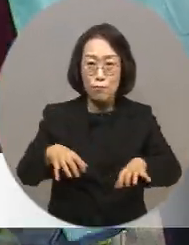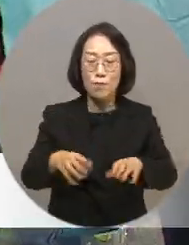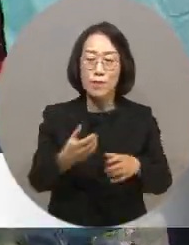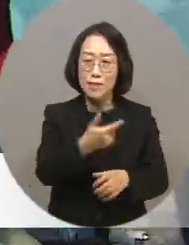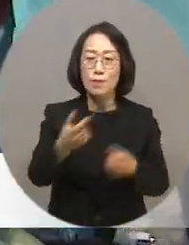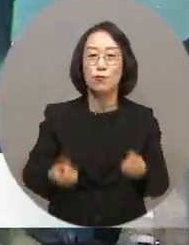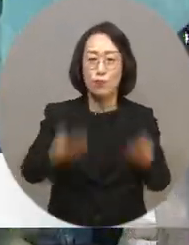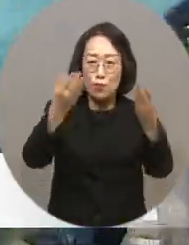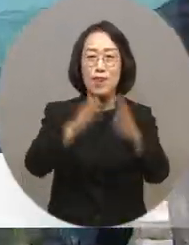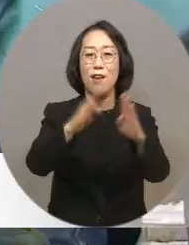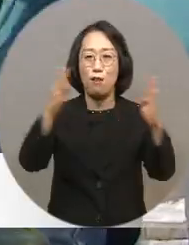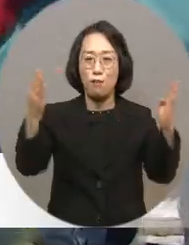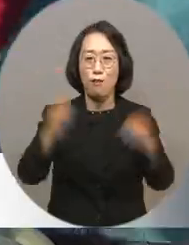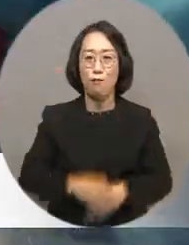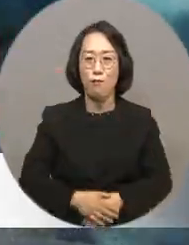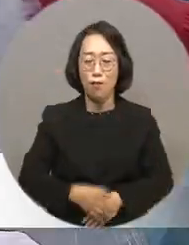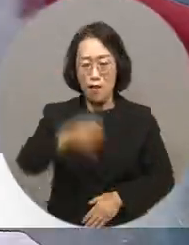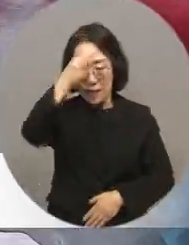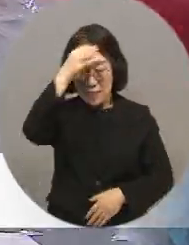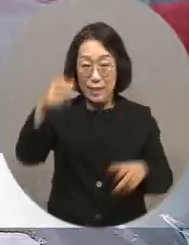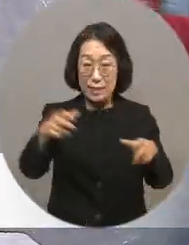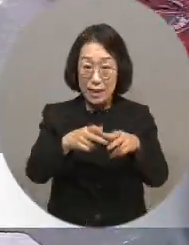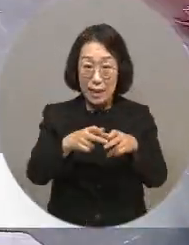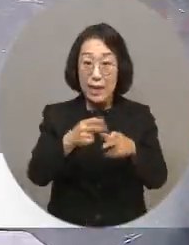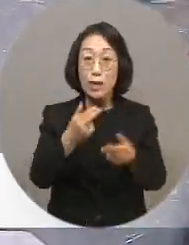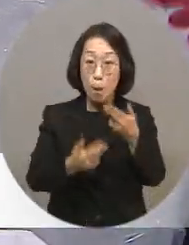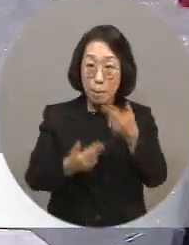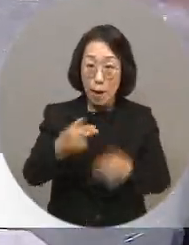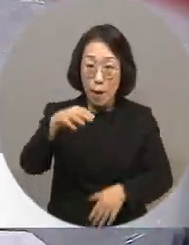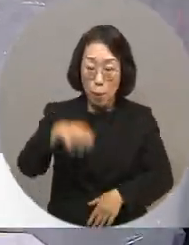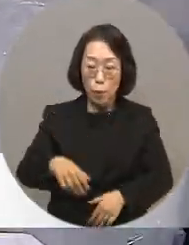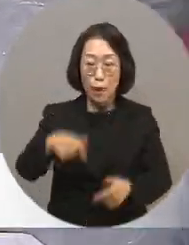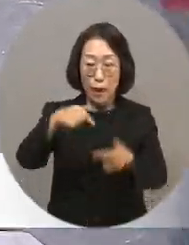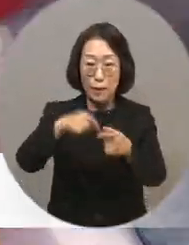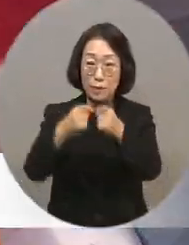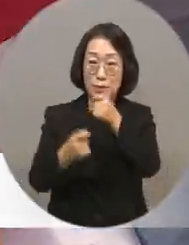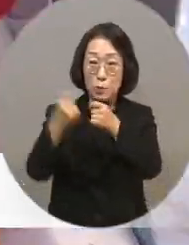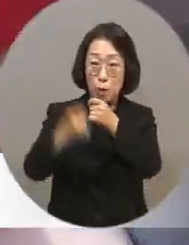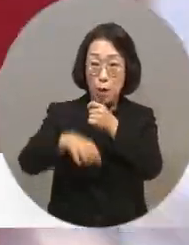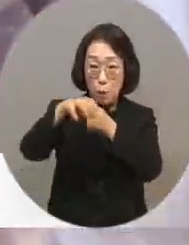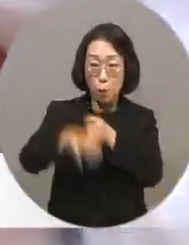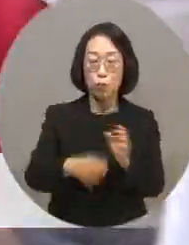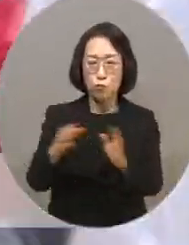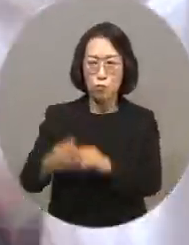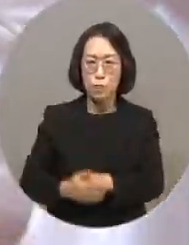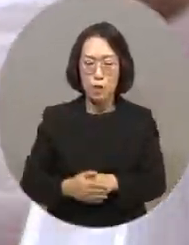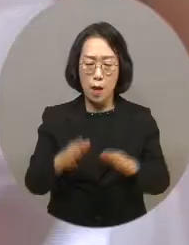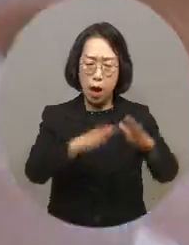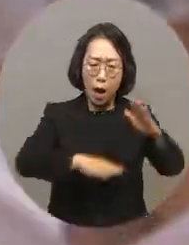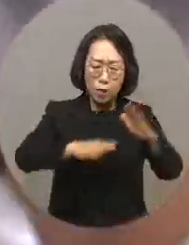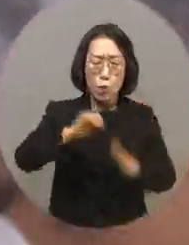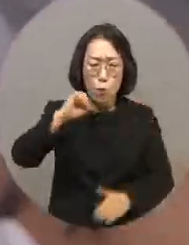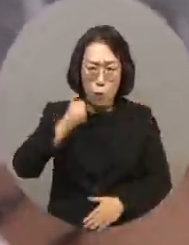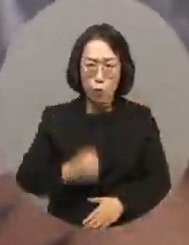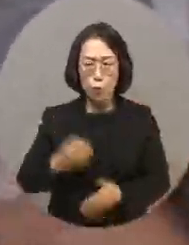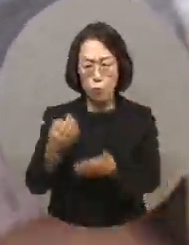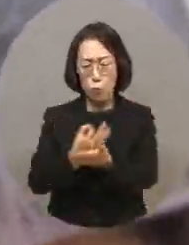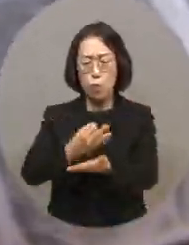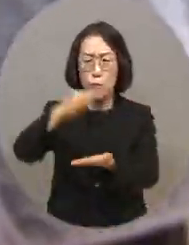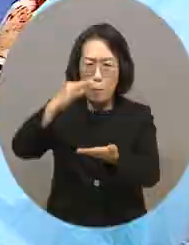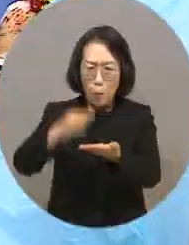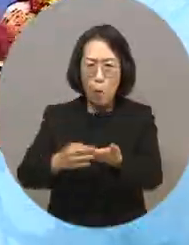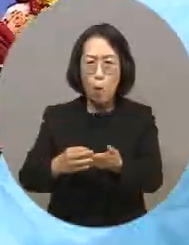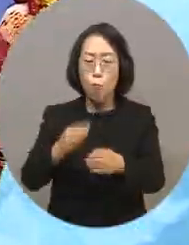열렸습니다. 행사는 한국기능장애인협회 강남구 지회가 주최해 참여자들은 취약계층과 저소득 장애인,